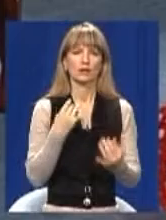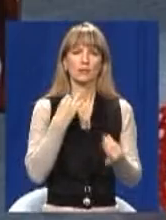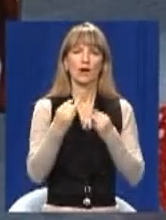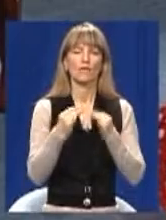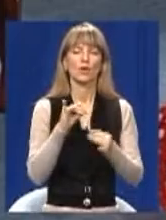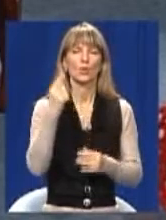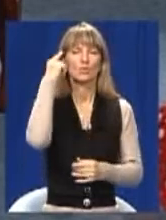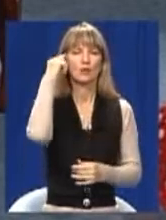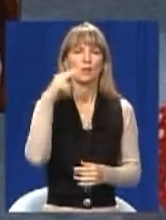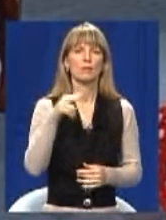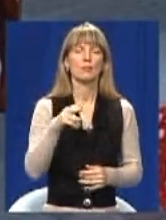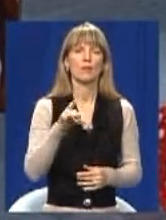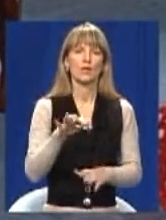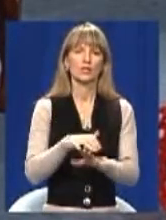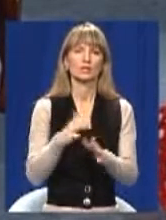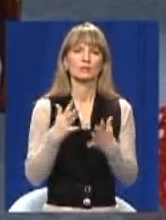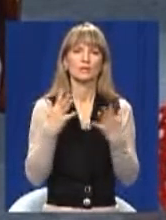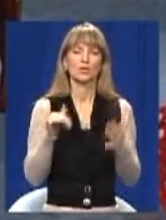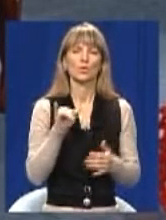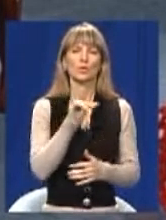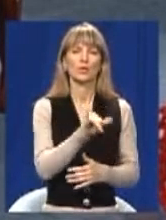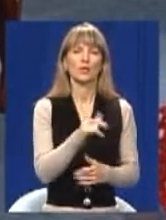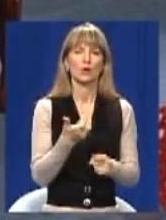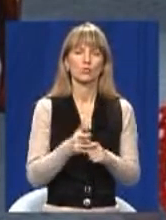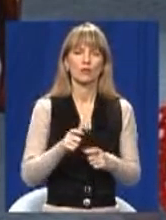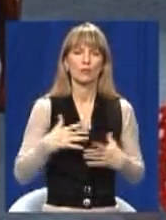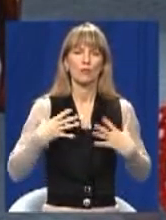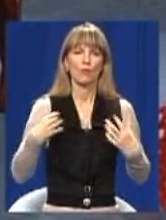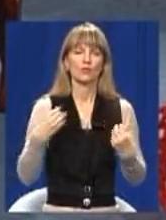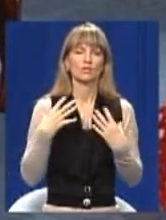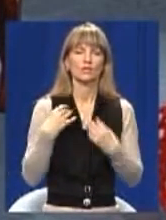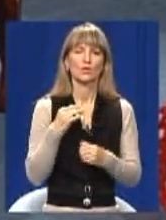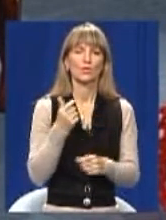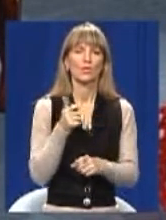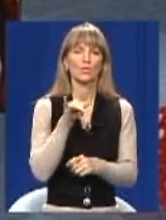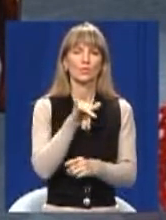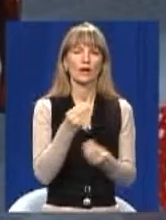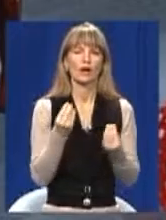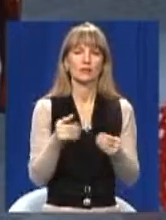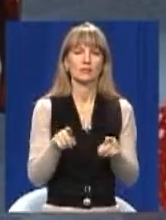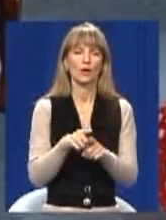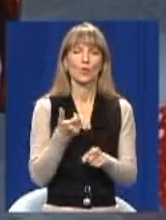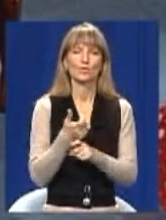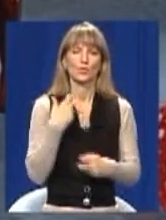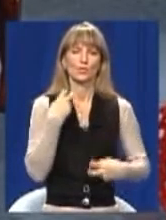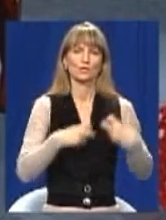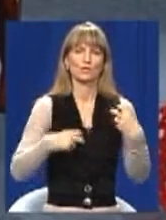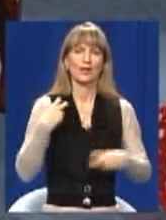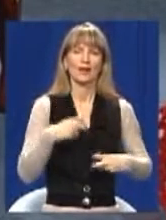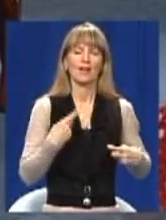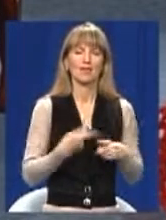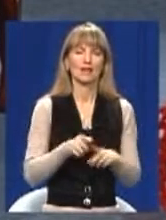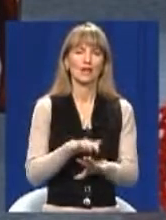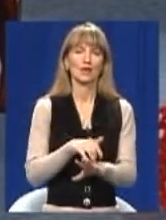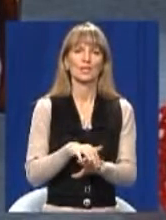і дізнаємося про цих кішок трошки більше, у них дуже пухнаста шерсть і вона така властивість у неї є, вона дуже кучерява. Ці